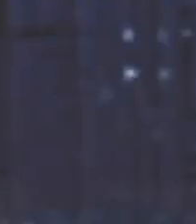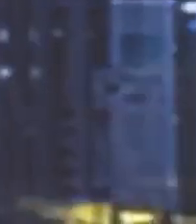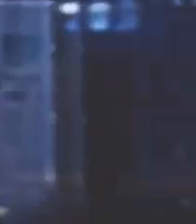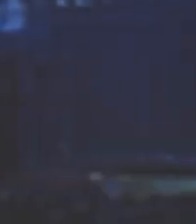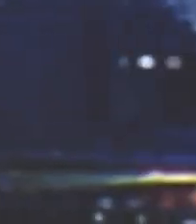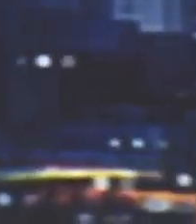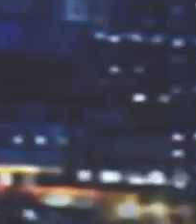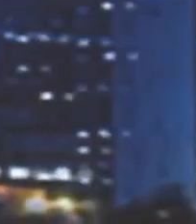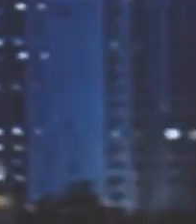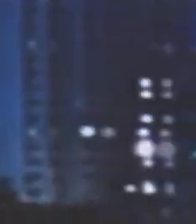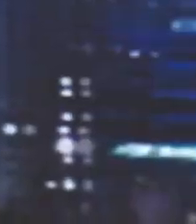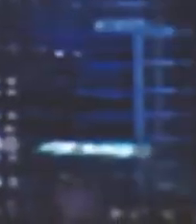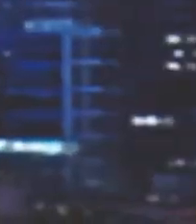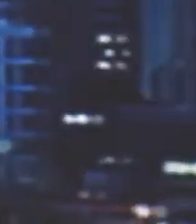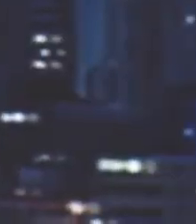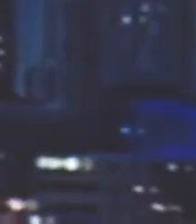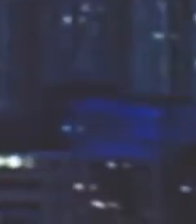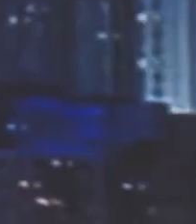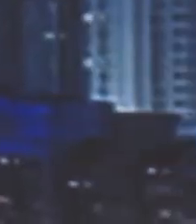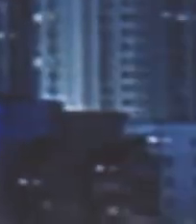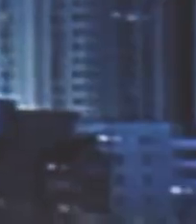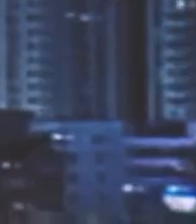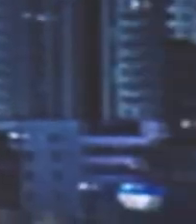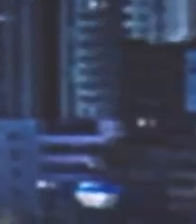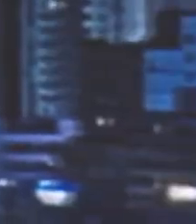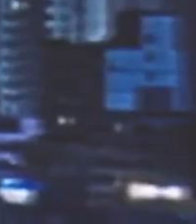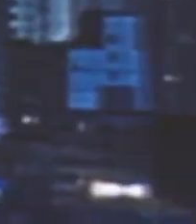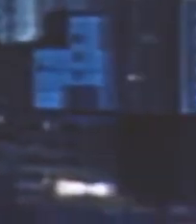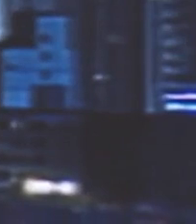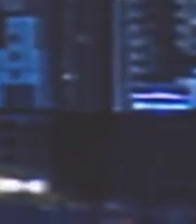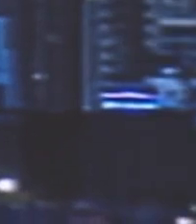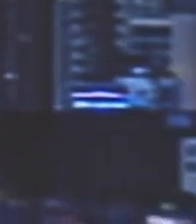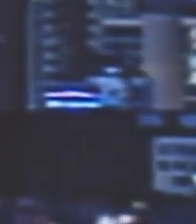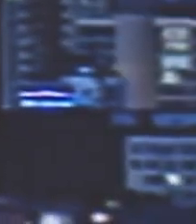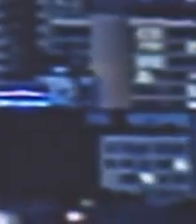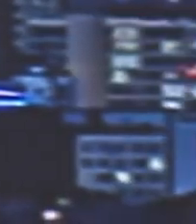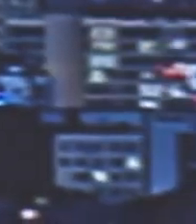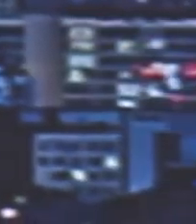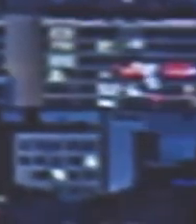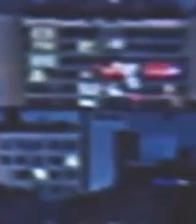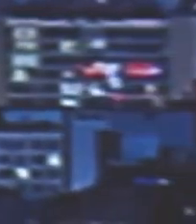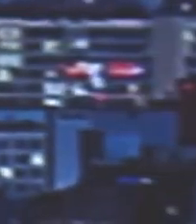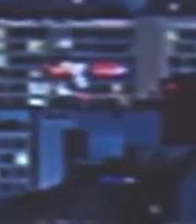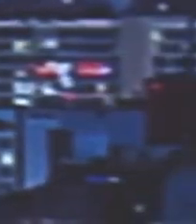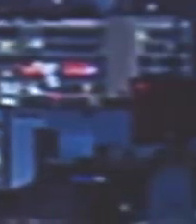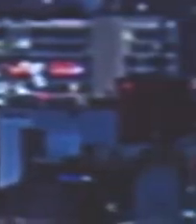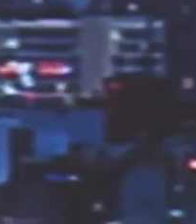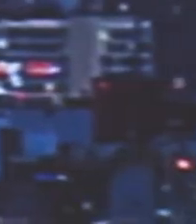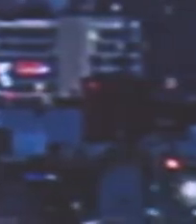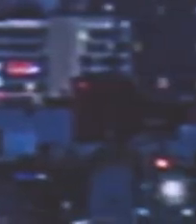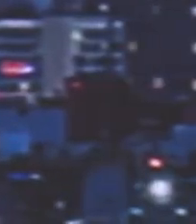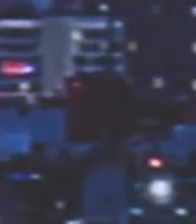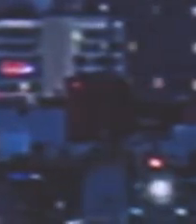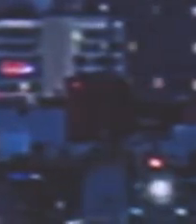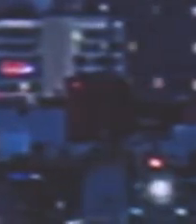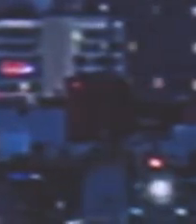JTBC 뉴스를 시청해주셔서 고맙습니다. 저희는 저녁 6시 50분 뉴스룸에서 뵙겠습니다.